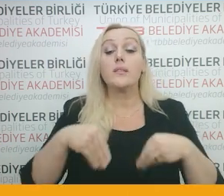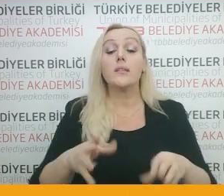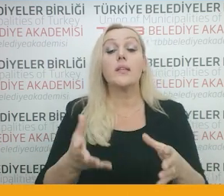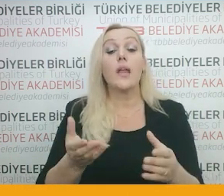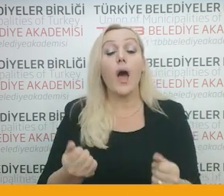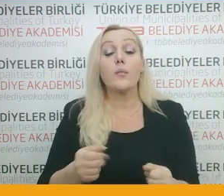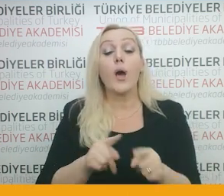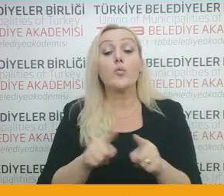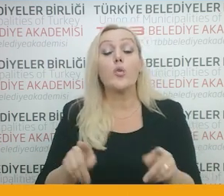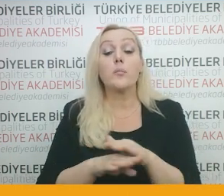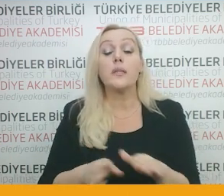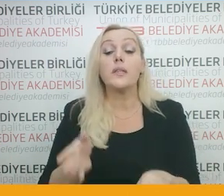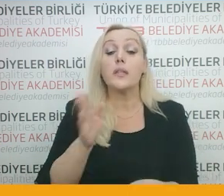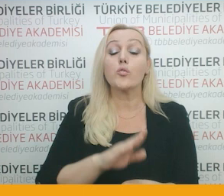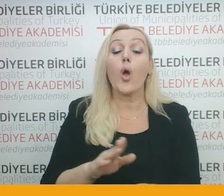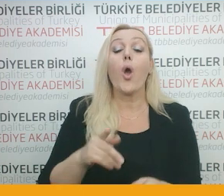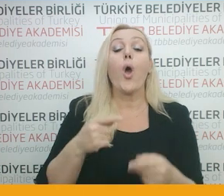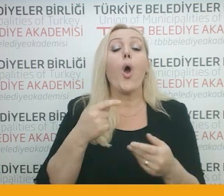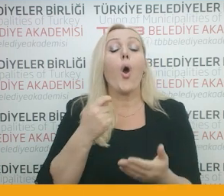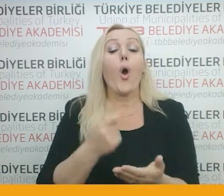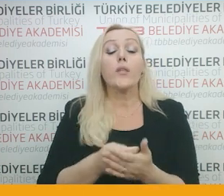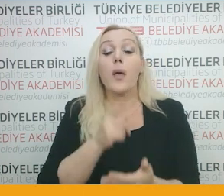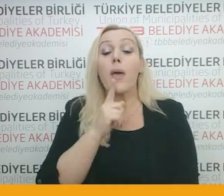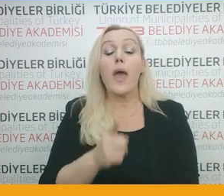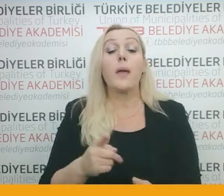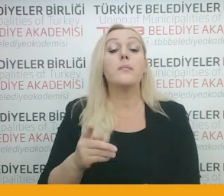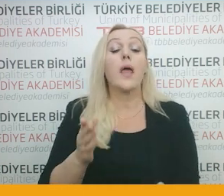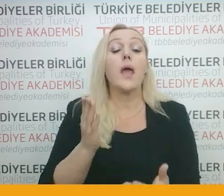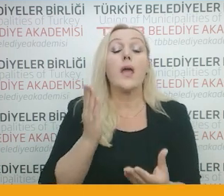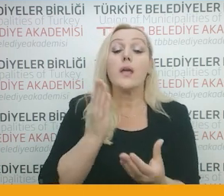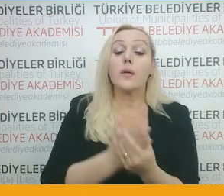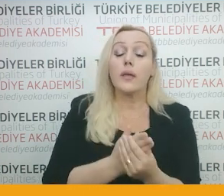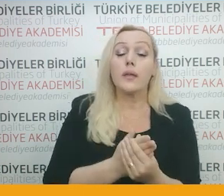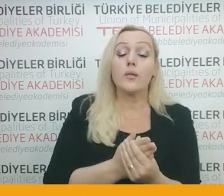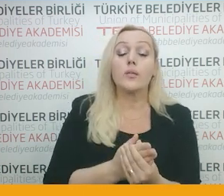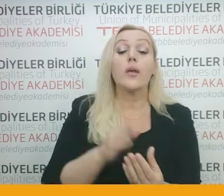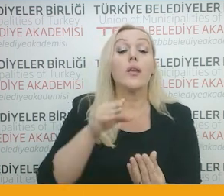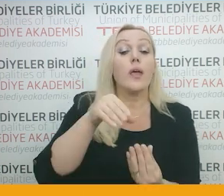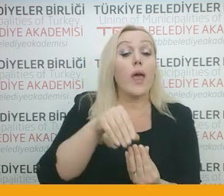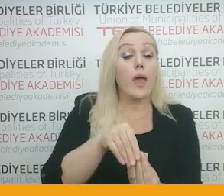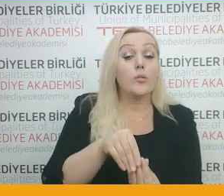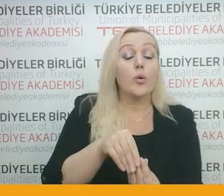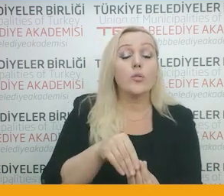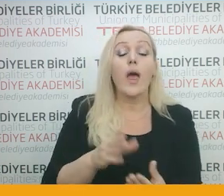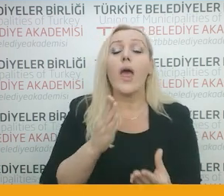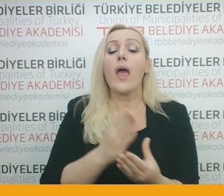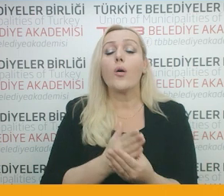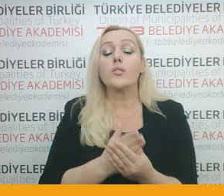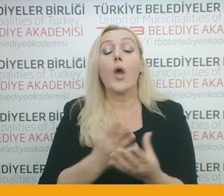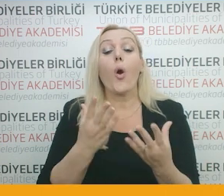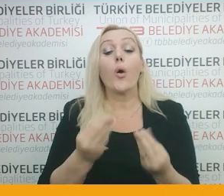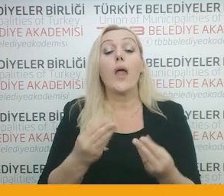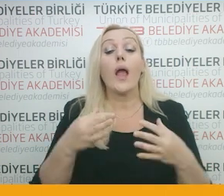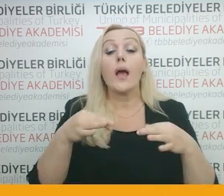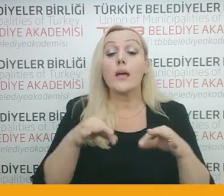tamamladıktan sonra ödeme emri belgesini bir kapak mahiyetinde dosyanın üzerine ekliyoruz. Tüm evraklarını bir dosya haline